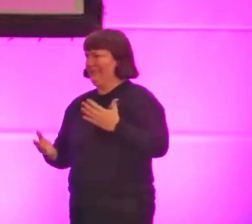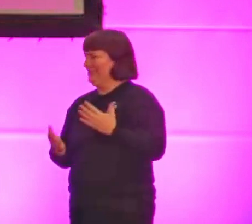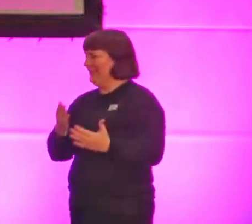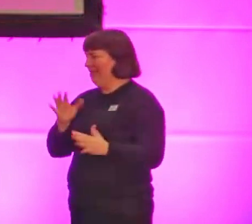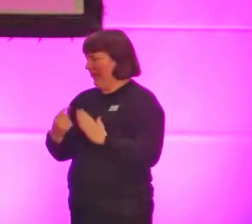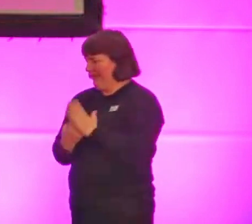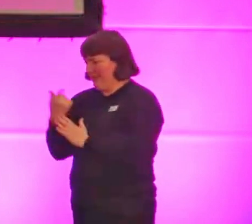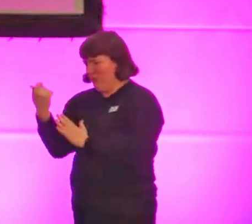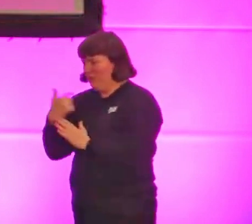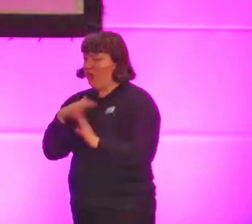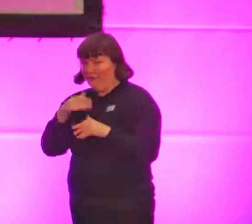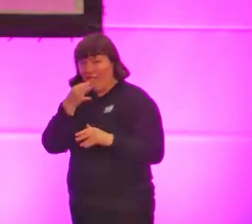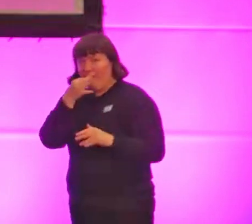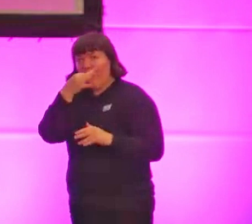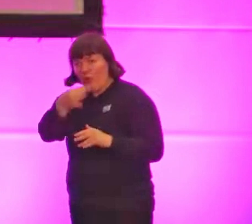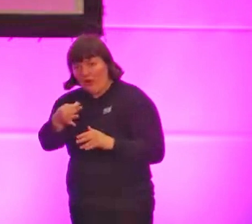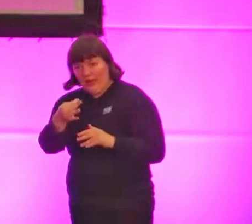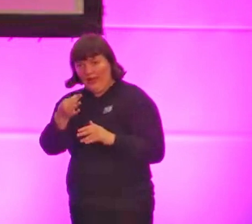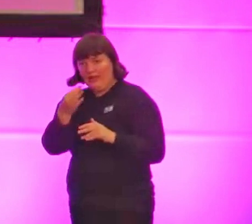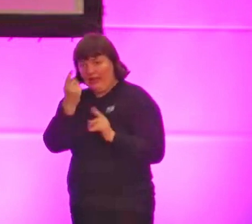galet? Vi har ju frågat om det var några särskilda